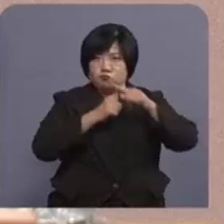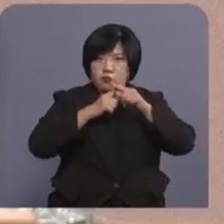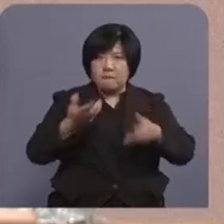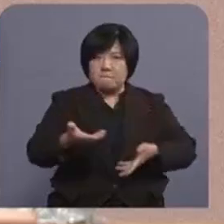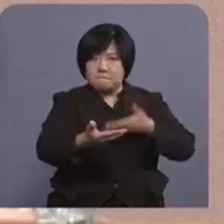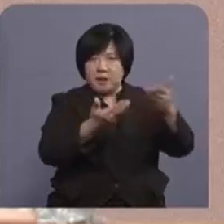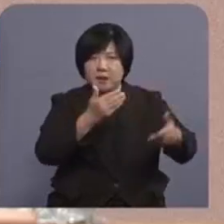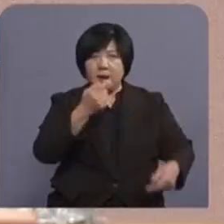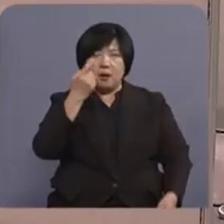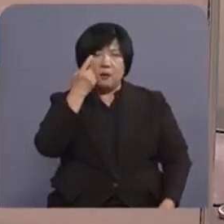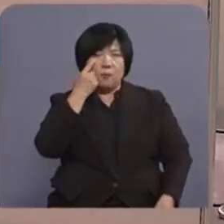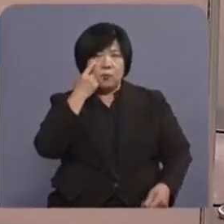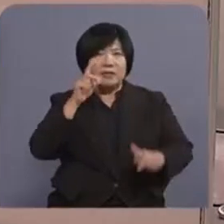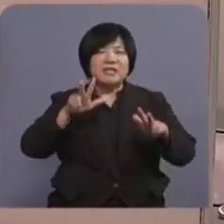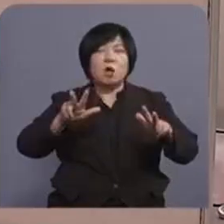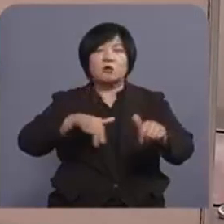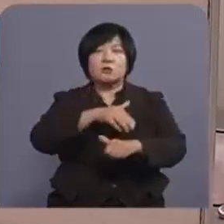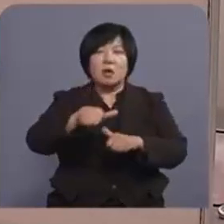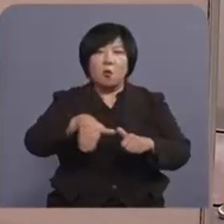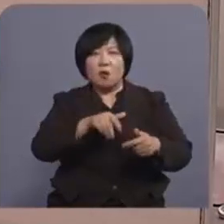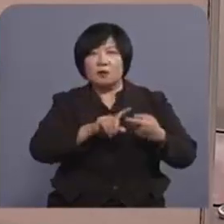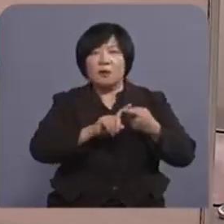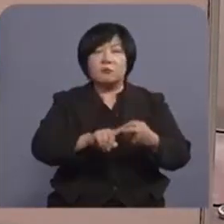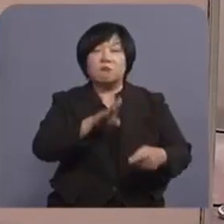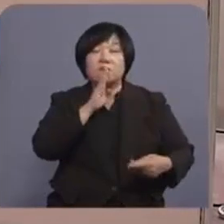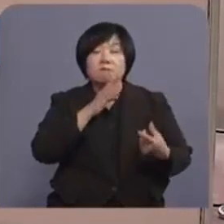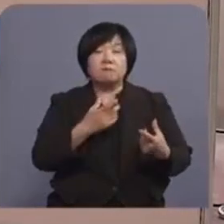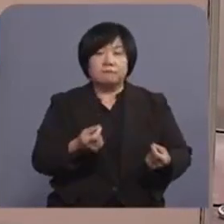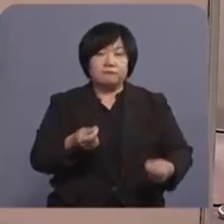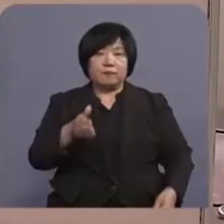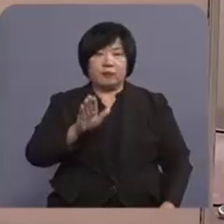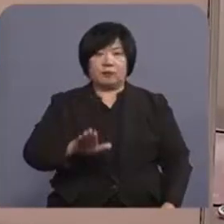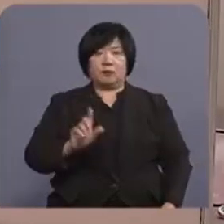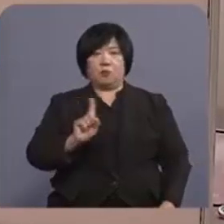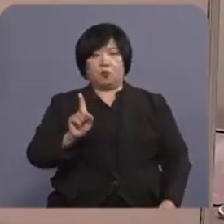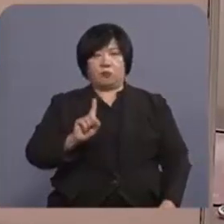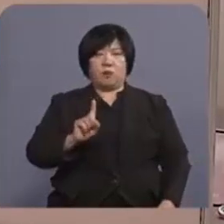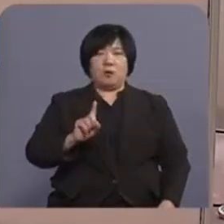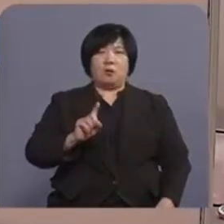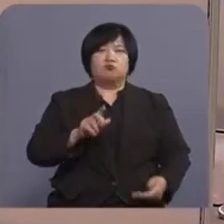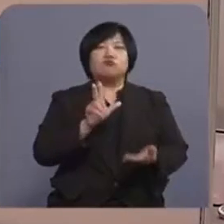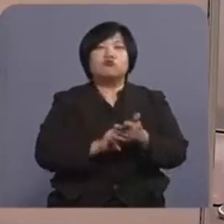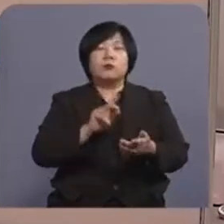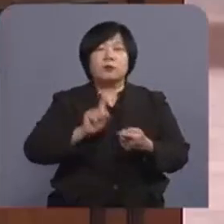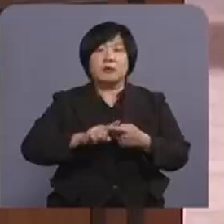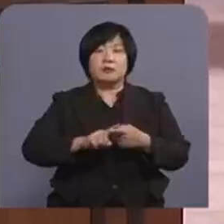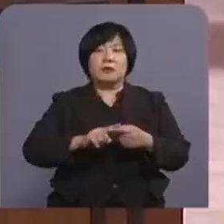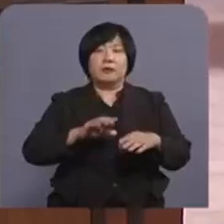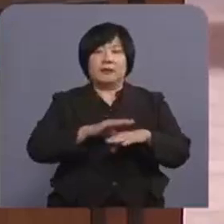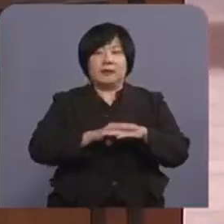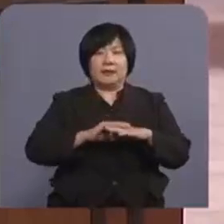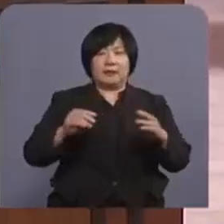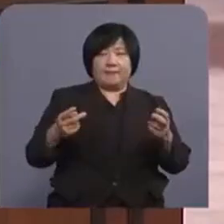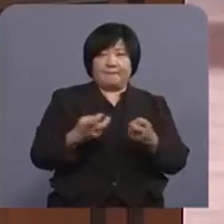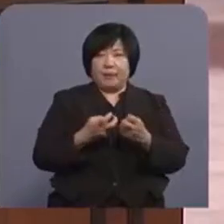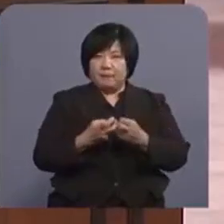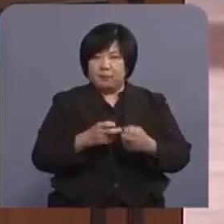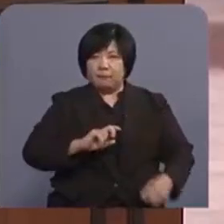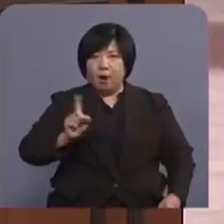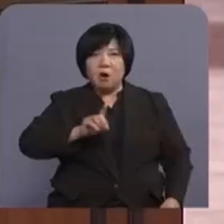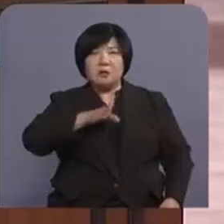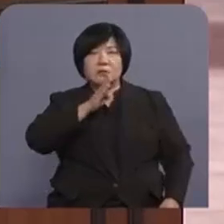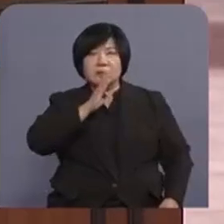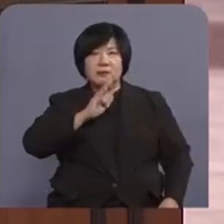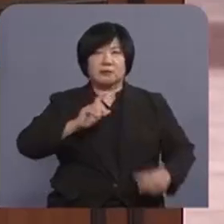보는 그런 현상들이 지속된 건 맞는데 근데 그렇다고 그거에 그 그러한 문제에 대한 개선 방안이